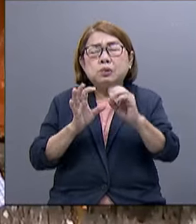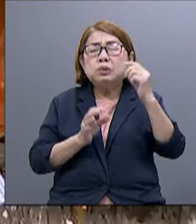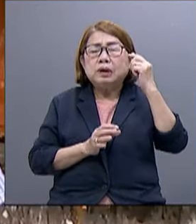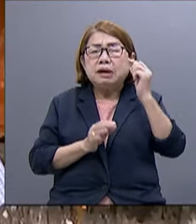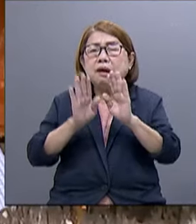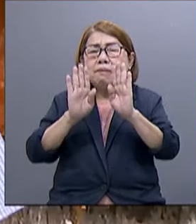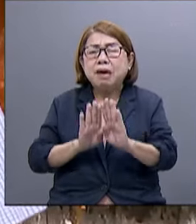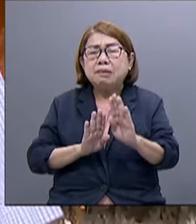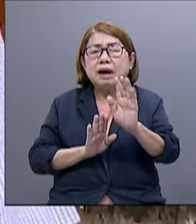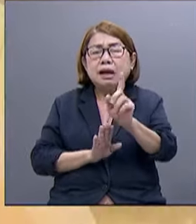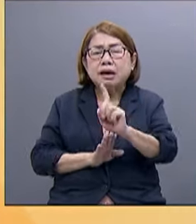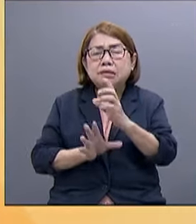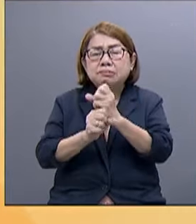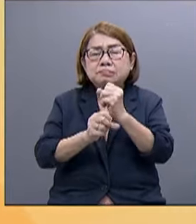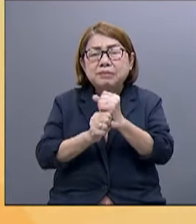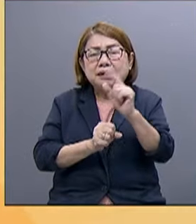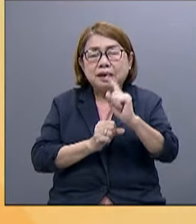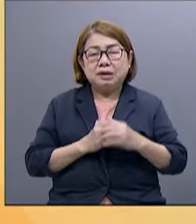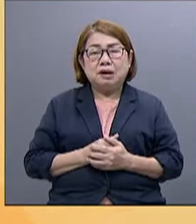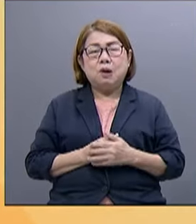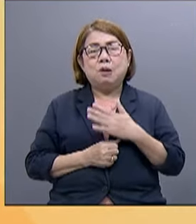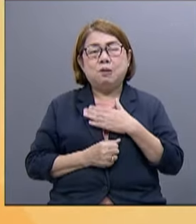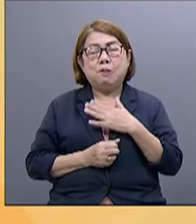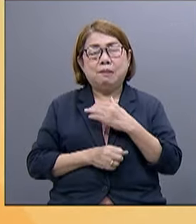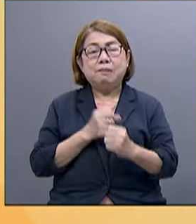ปต์อะไรครับพี ่ปีนี้จัด